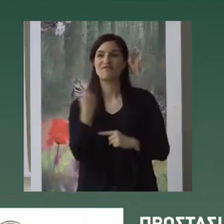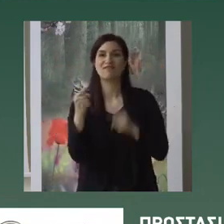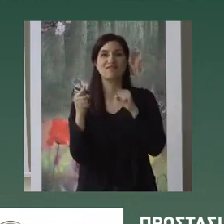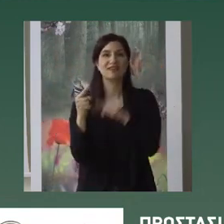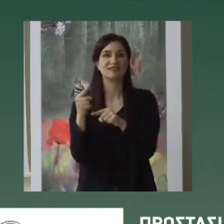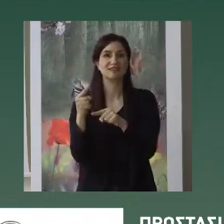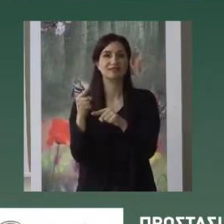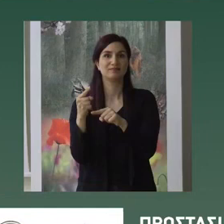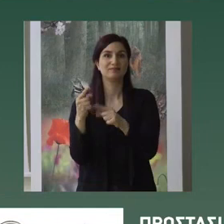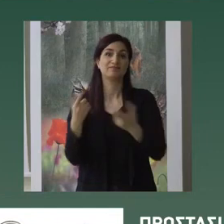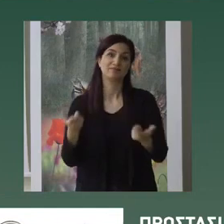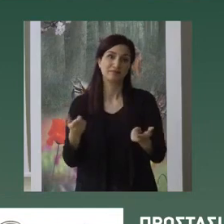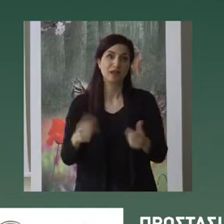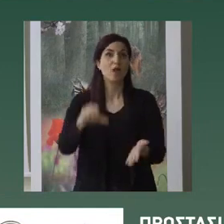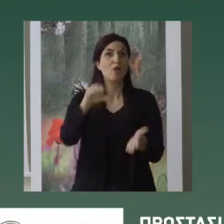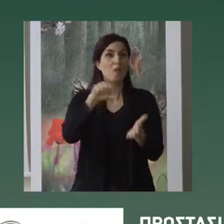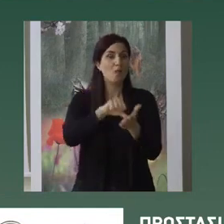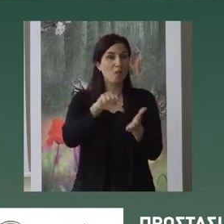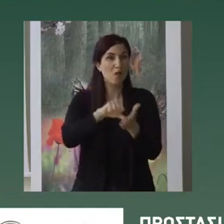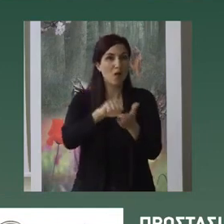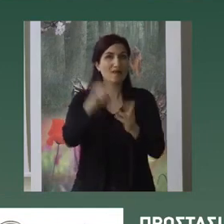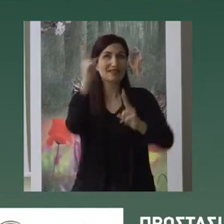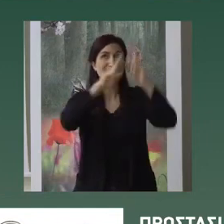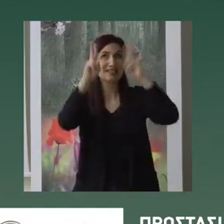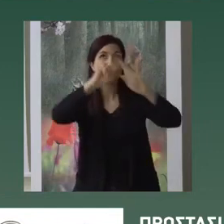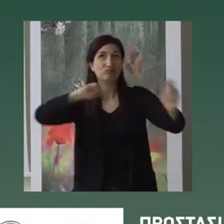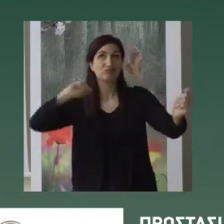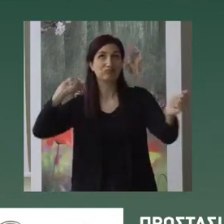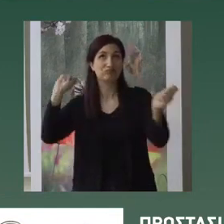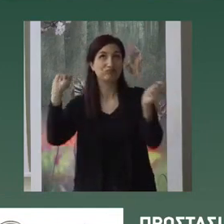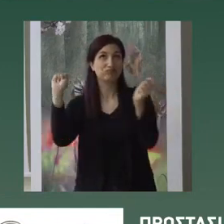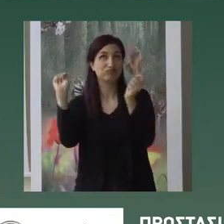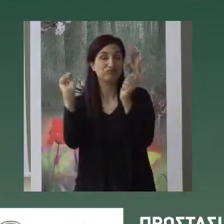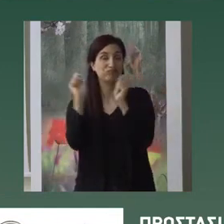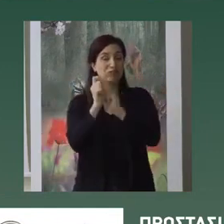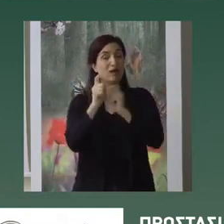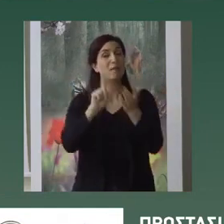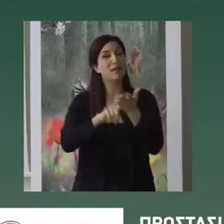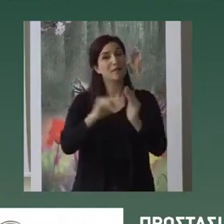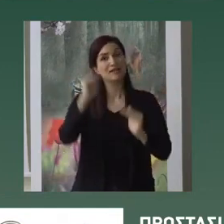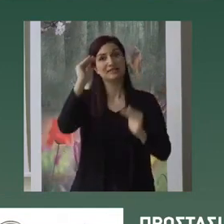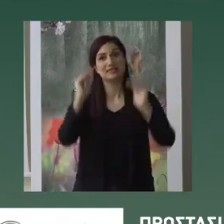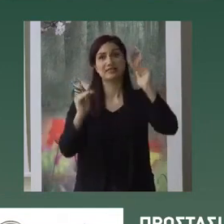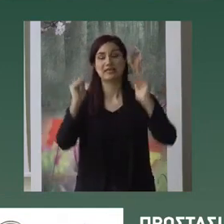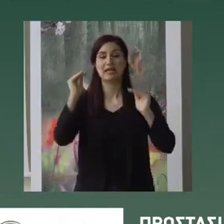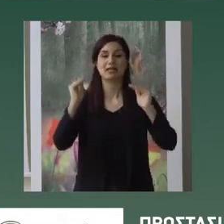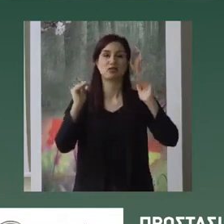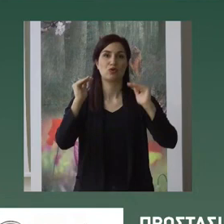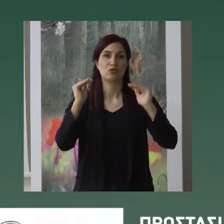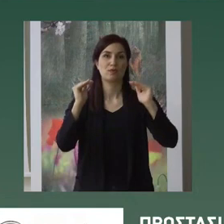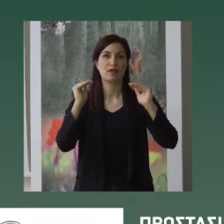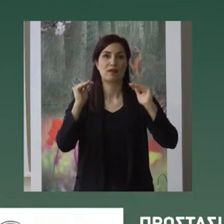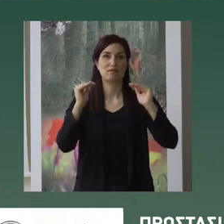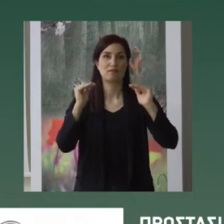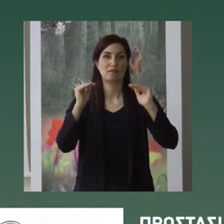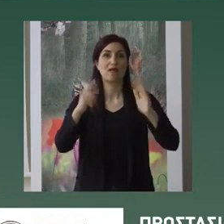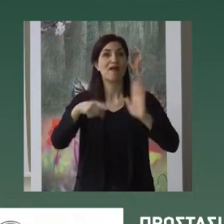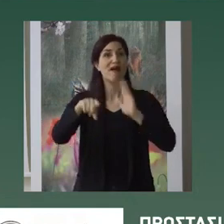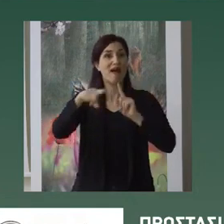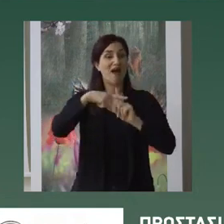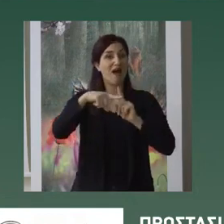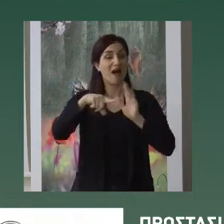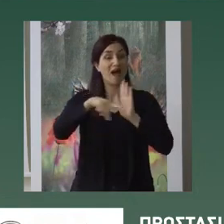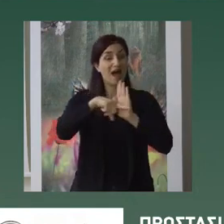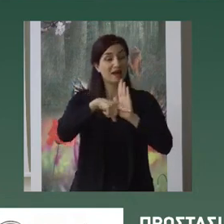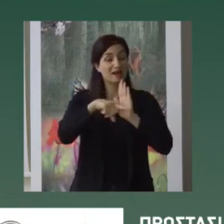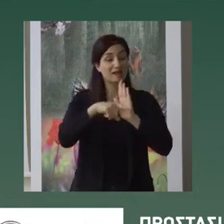Άρα λοιπόν αυτή η σχέση μεταξύ πόλης και κλιματικής αλλαγής πρέπει να βρει την ισορροπία της, γιατί διαφορετικά, ό,τι και να κάνουμε στα υπόλοιπα που